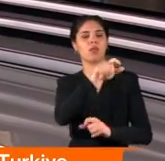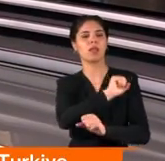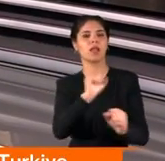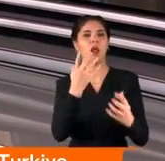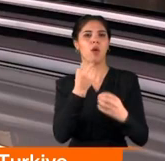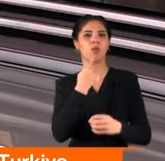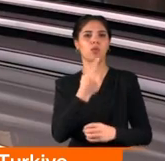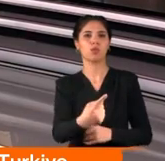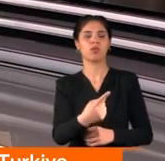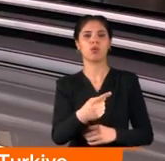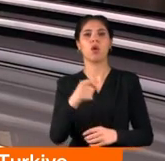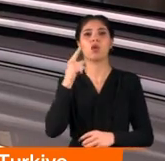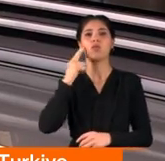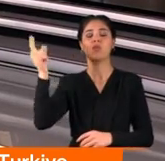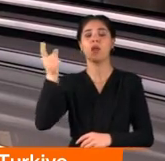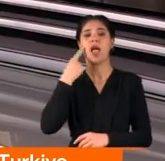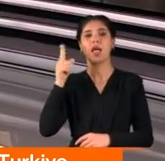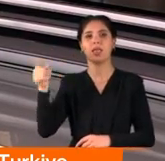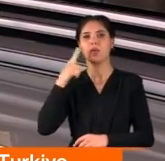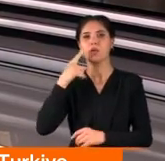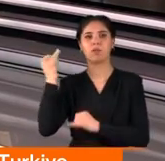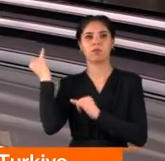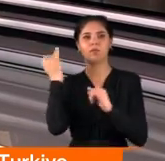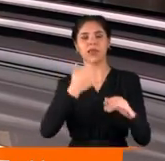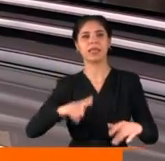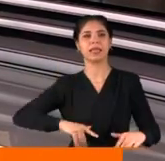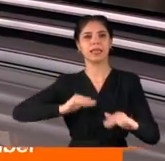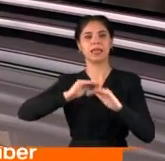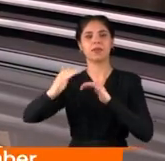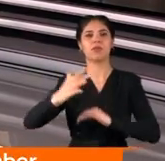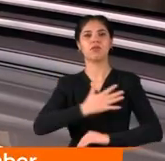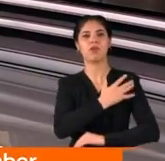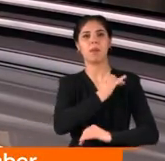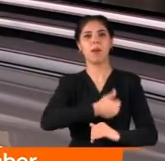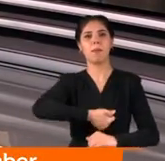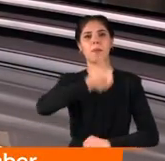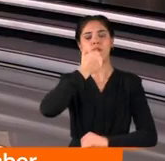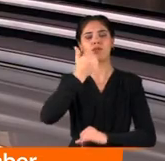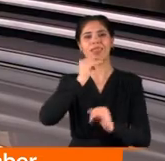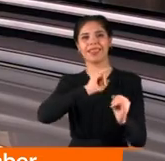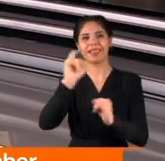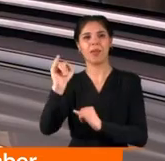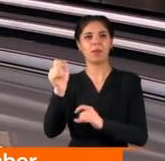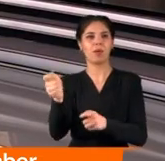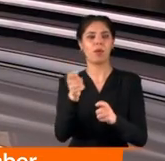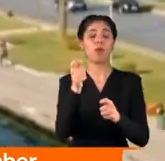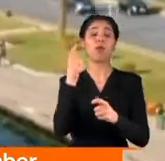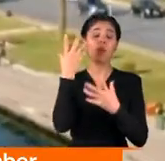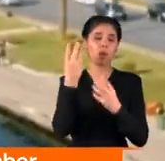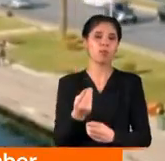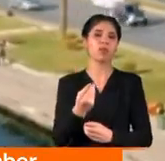ise Cumhuriyet ve Atatürk üzerinden yüklendi. Dahası İzmirlileri de CHP'li başkana tepki göstermeye çağırdı.